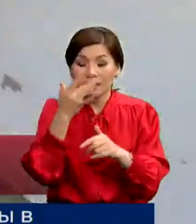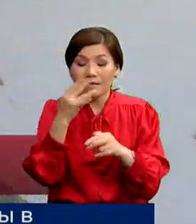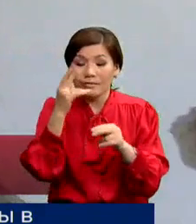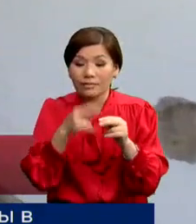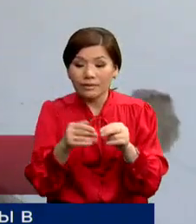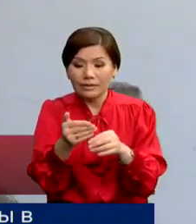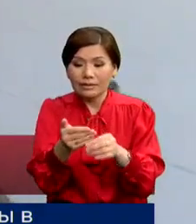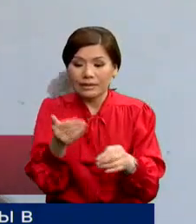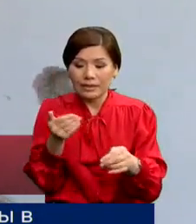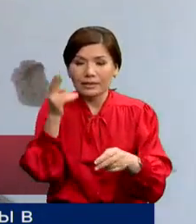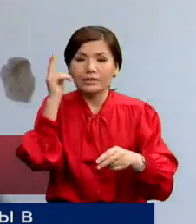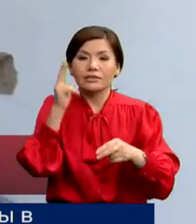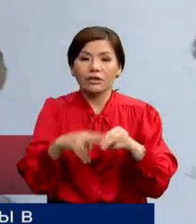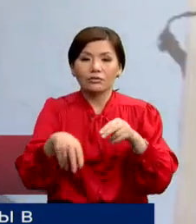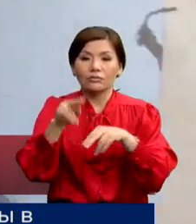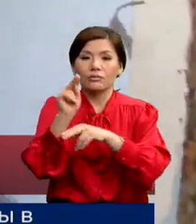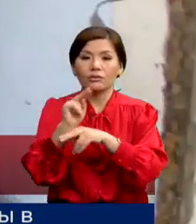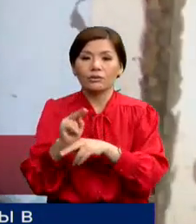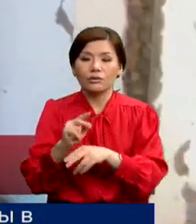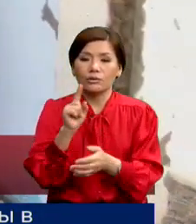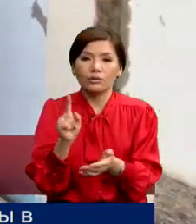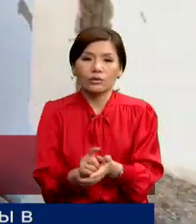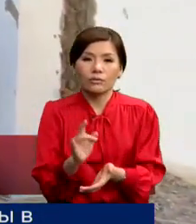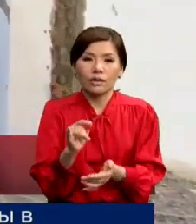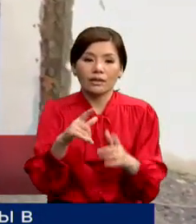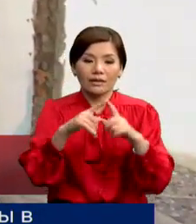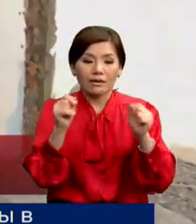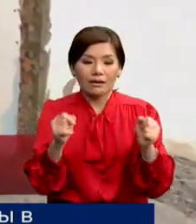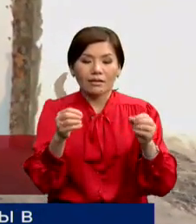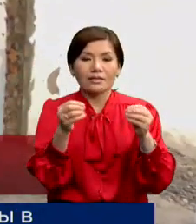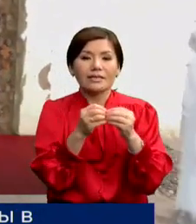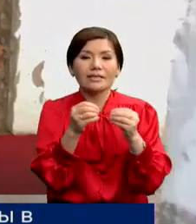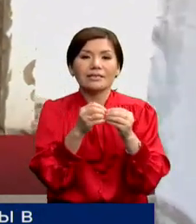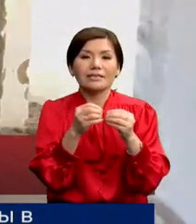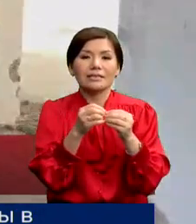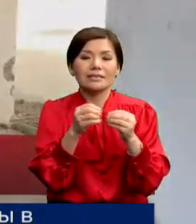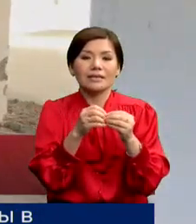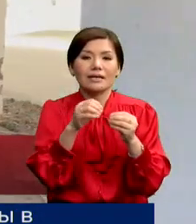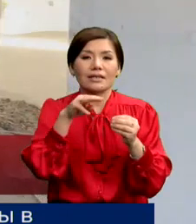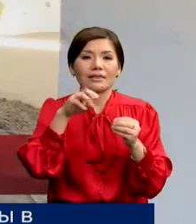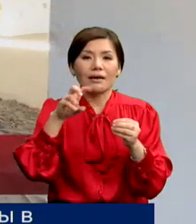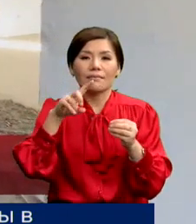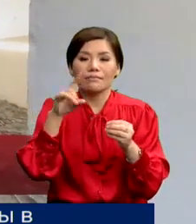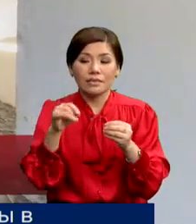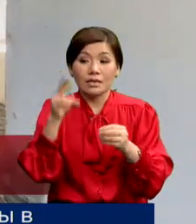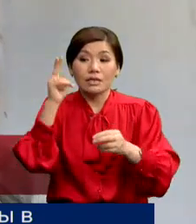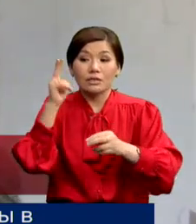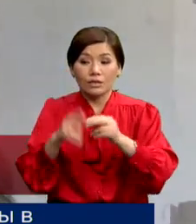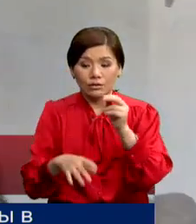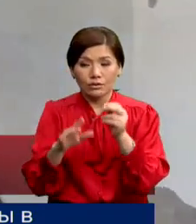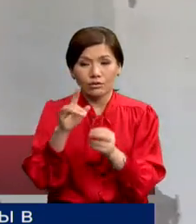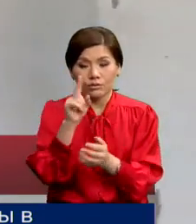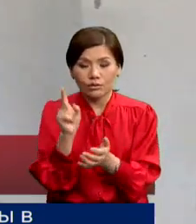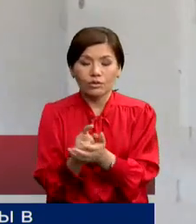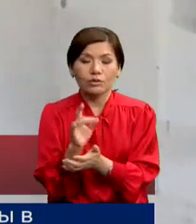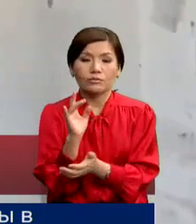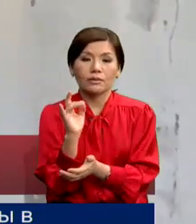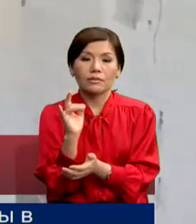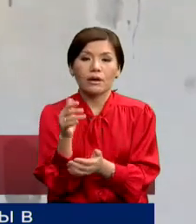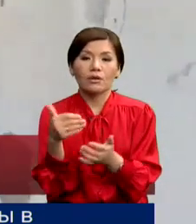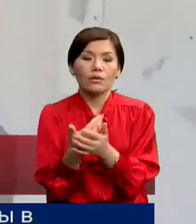еді. Құрылыс паспортына сәйкес мектептің құрылысы 10-шы тамыз аяқталуы тиіс еді. Бірақ мектептің